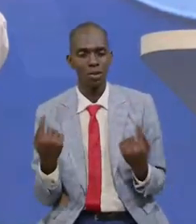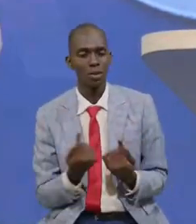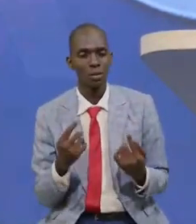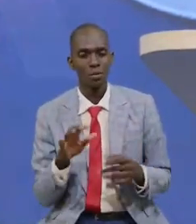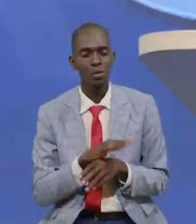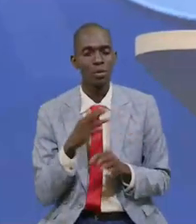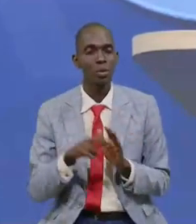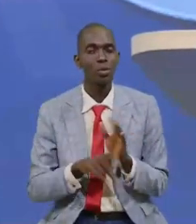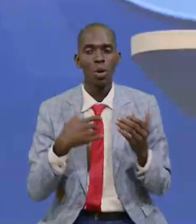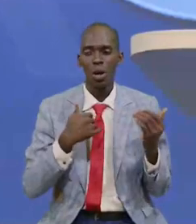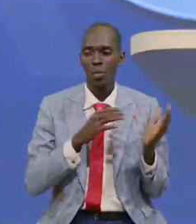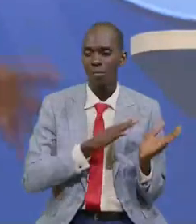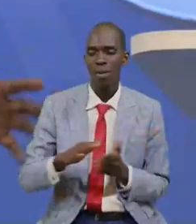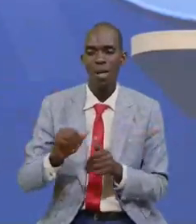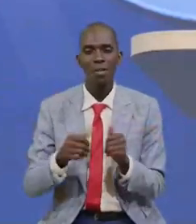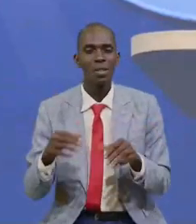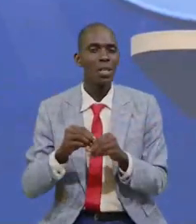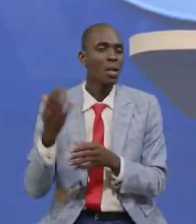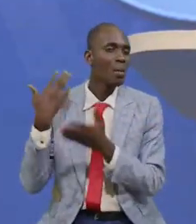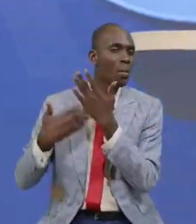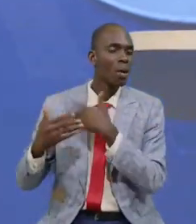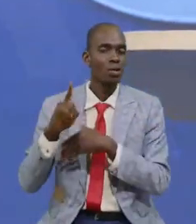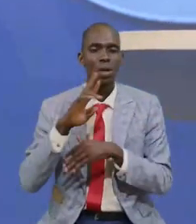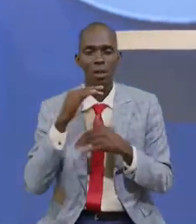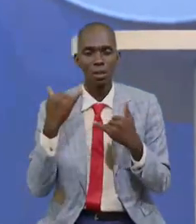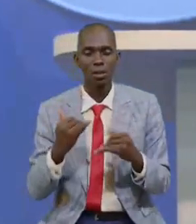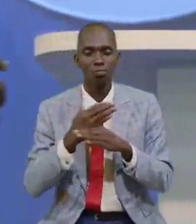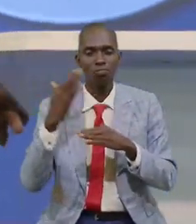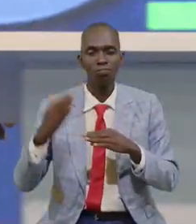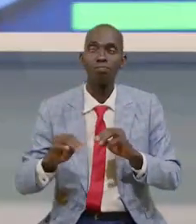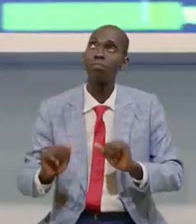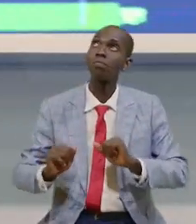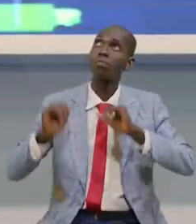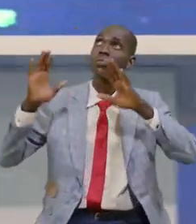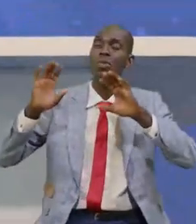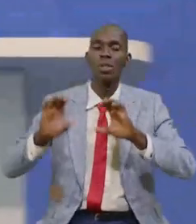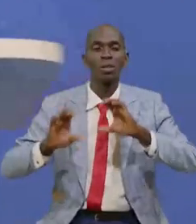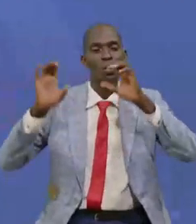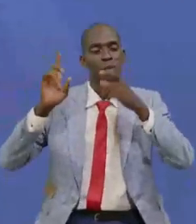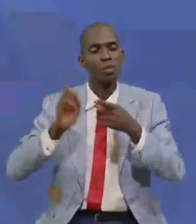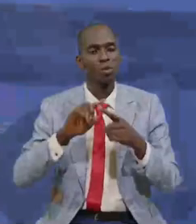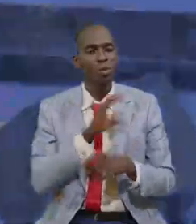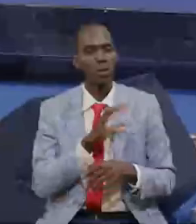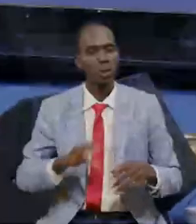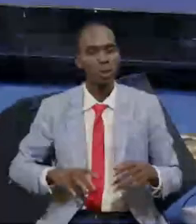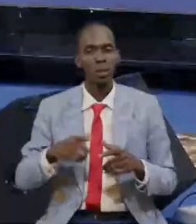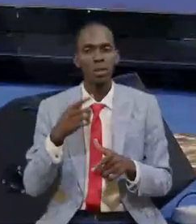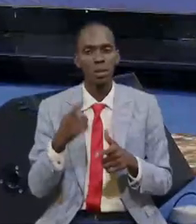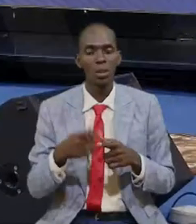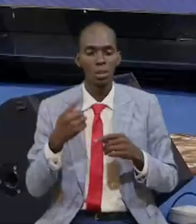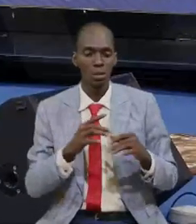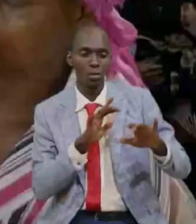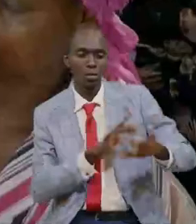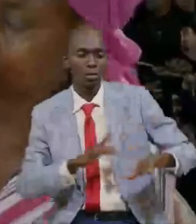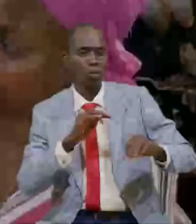ce qui a du passé, vous êtes totalement consacré à Christ. La compassion du ciel va continuer